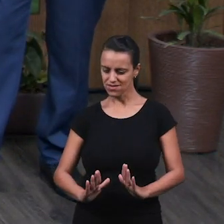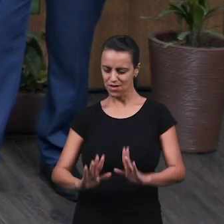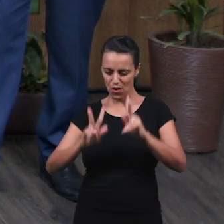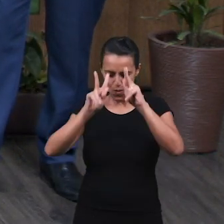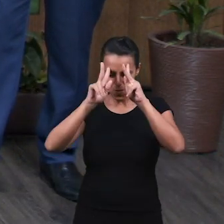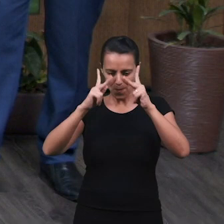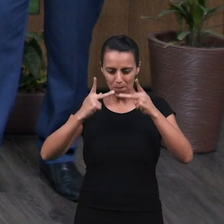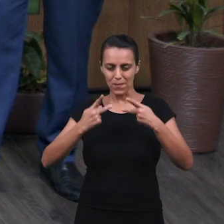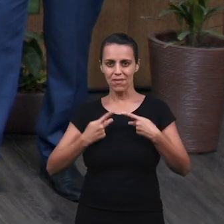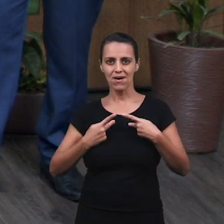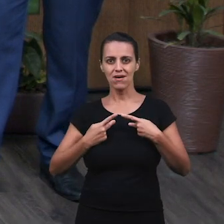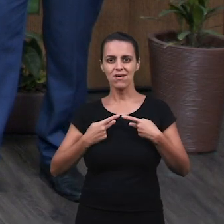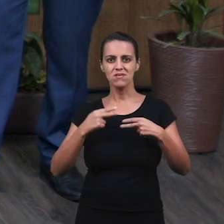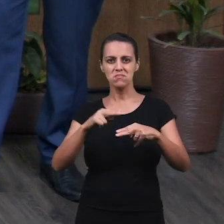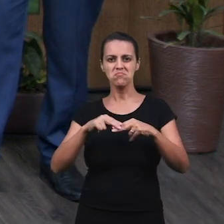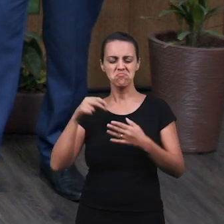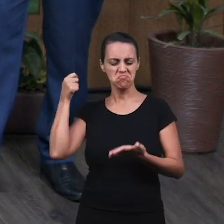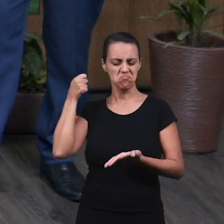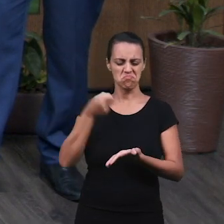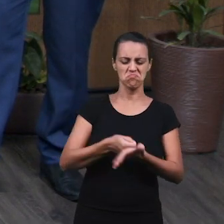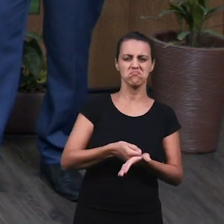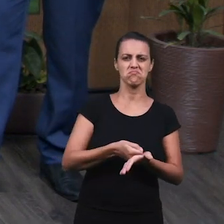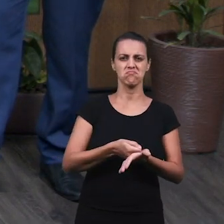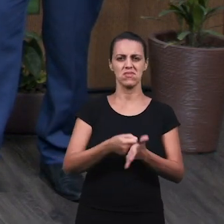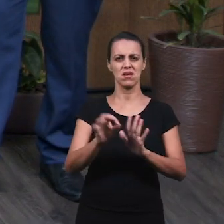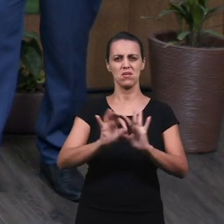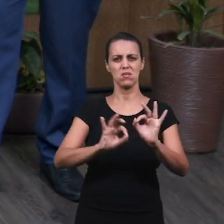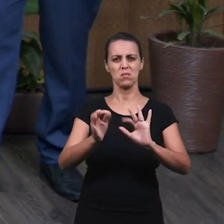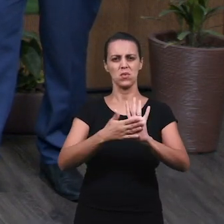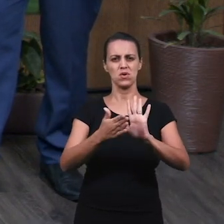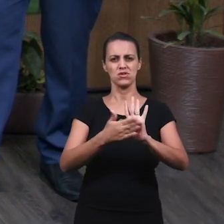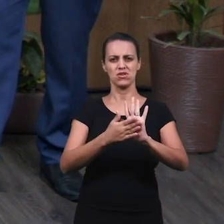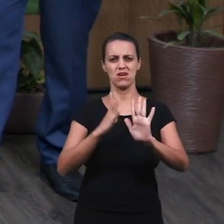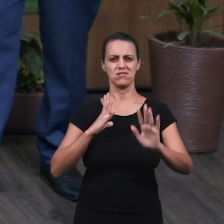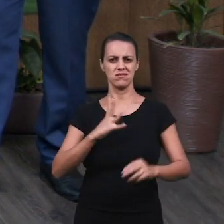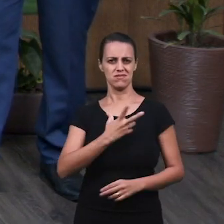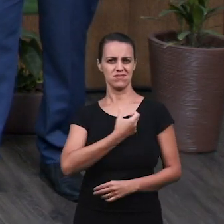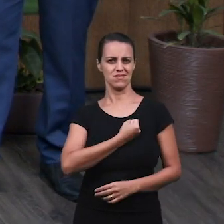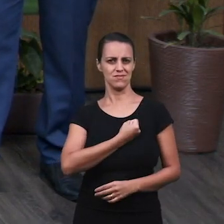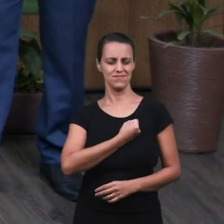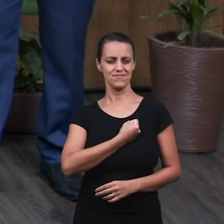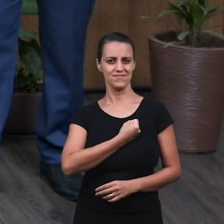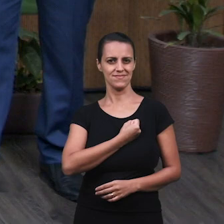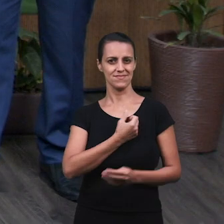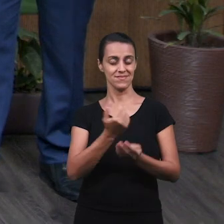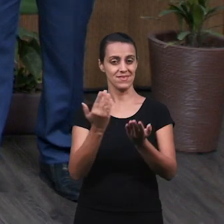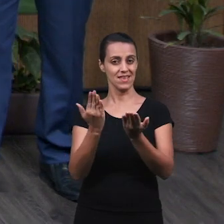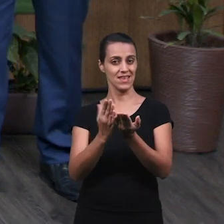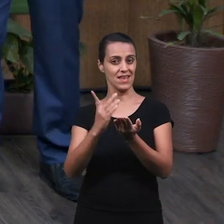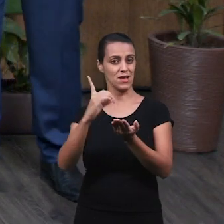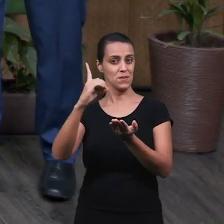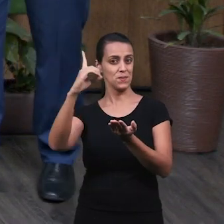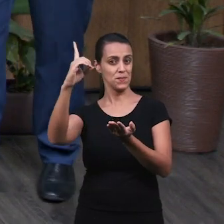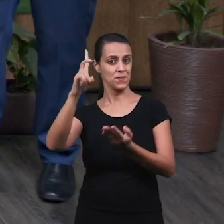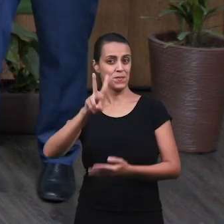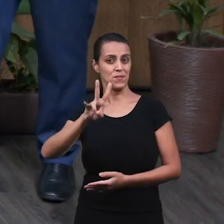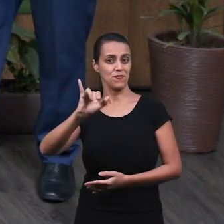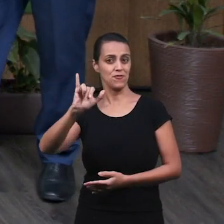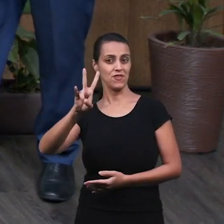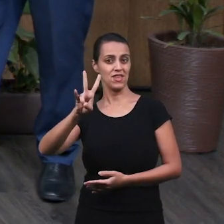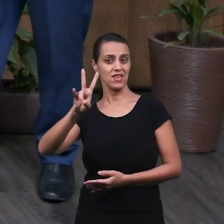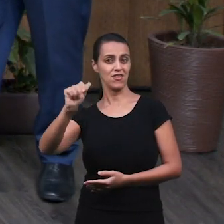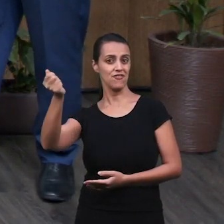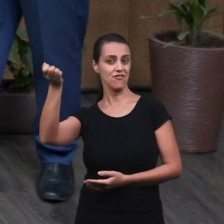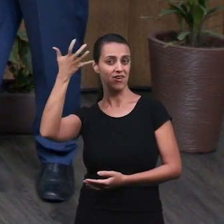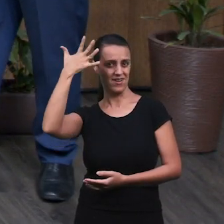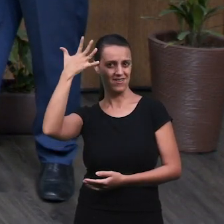l'homme. Déjà, la Bible, comme parole vivante, en tant que parole vivante, elle va